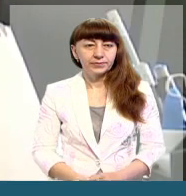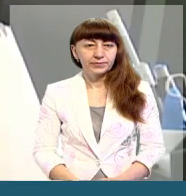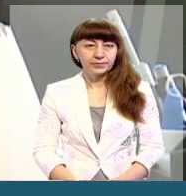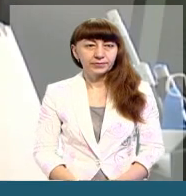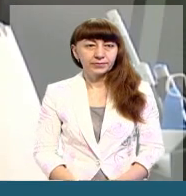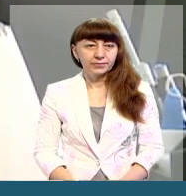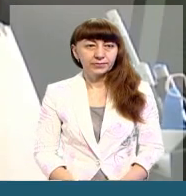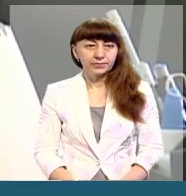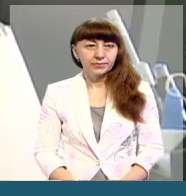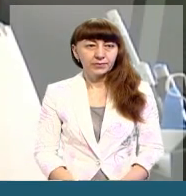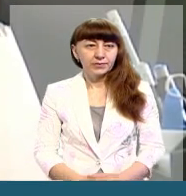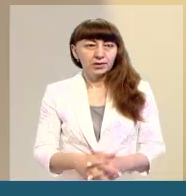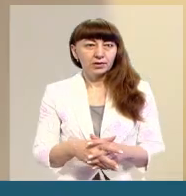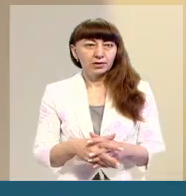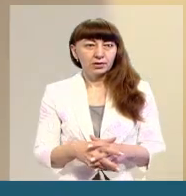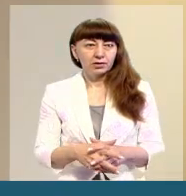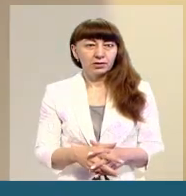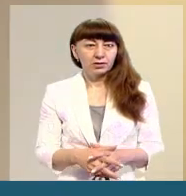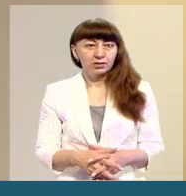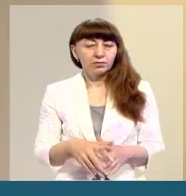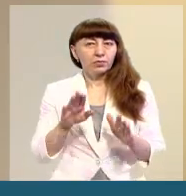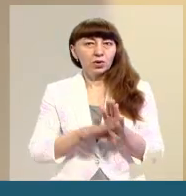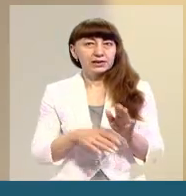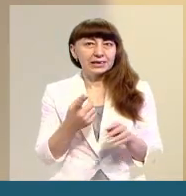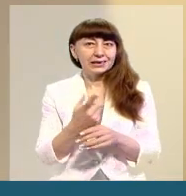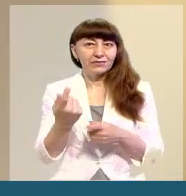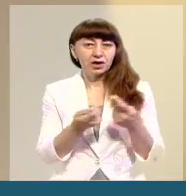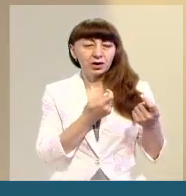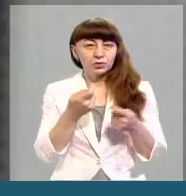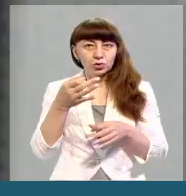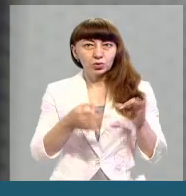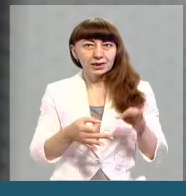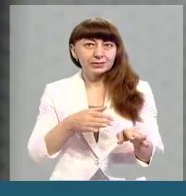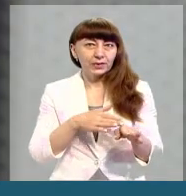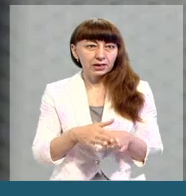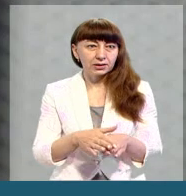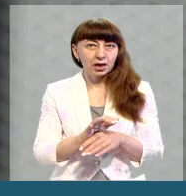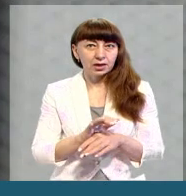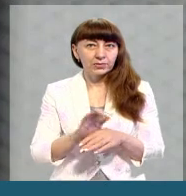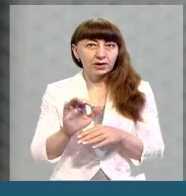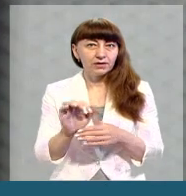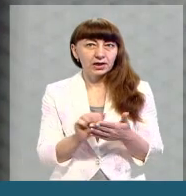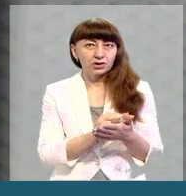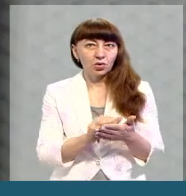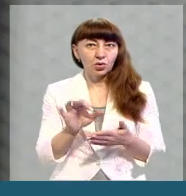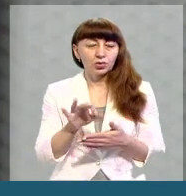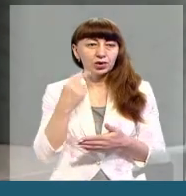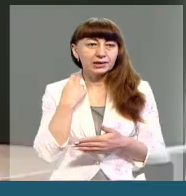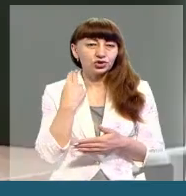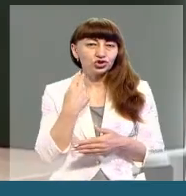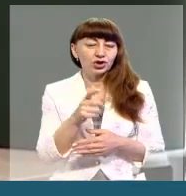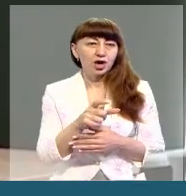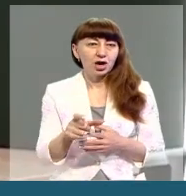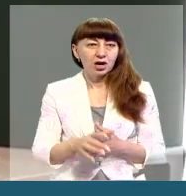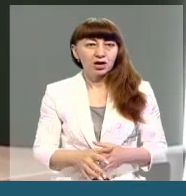процедурасынан кейін цифрлық сот орындаушысы деп аталатын борышкерлер туралы мәліметтерді бірыңғай тізілімге жібереді. Осы ретте азаматтарда автоматты